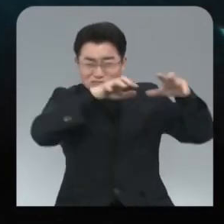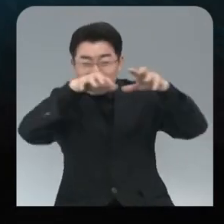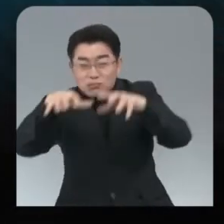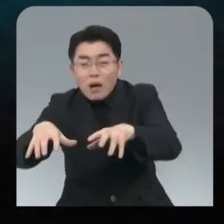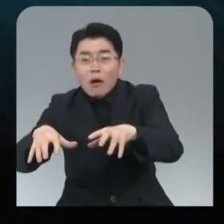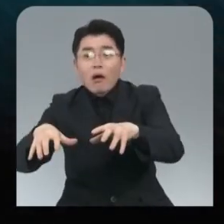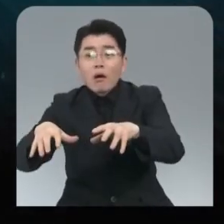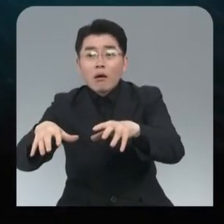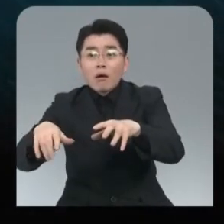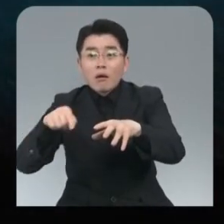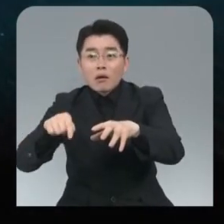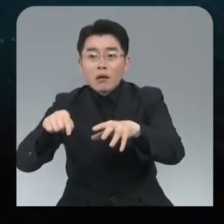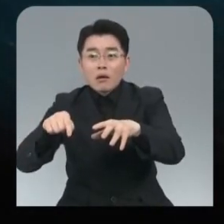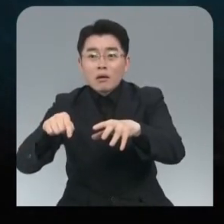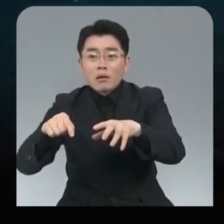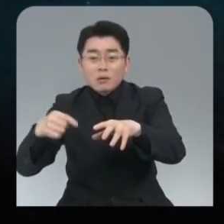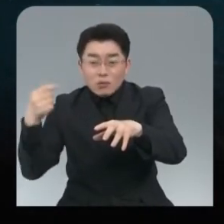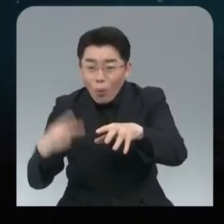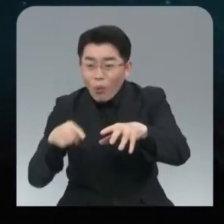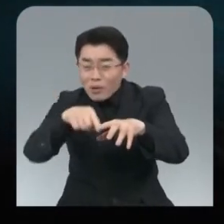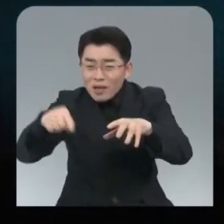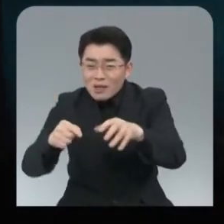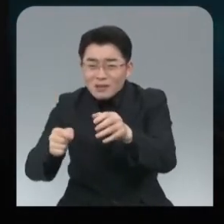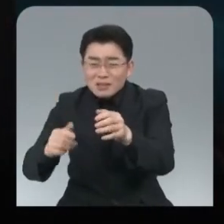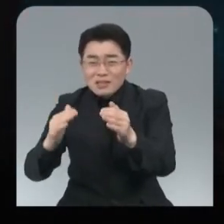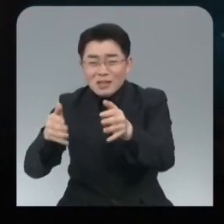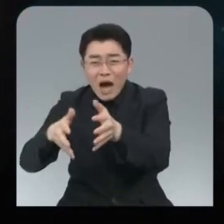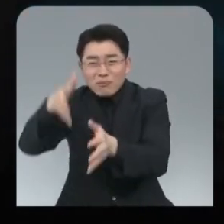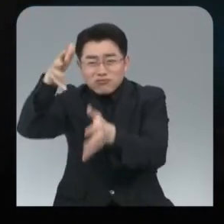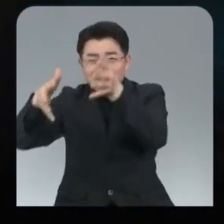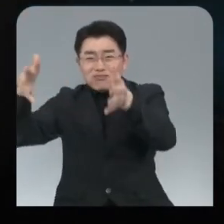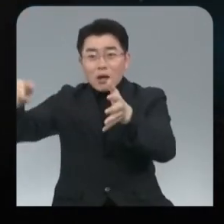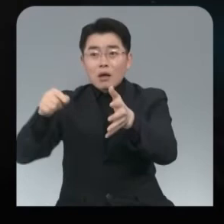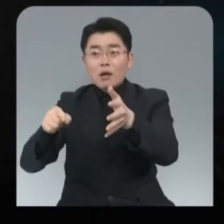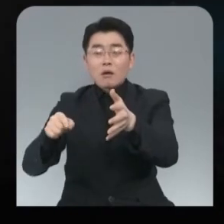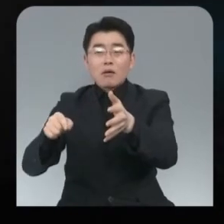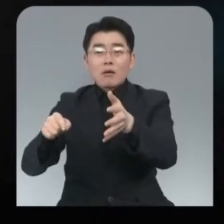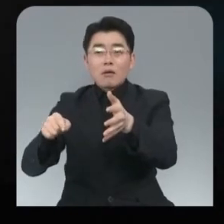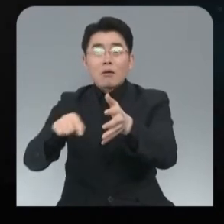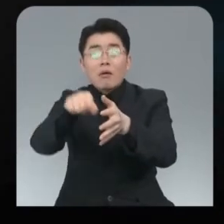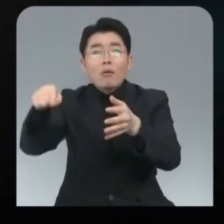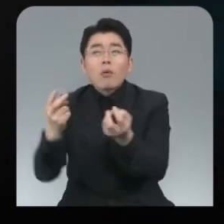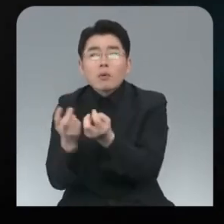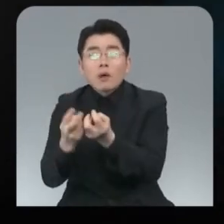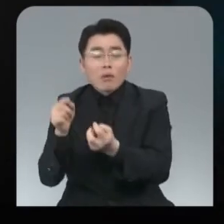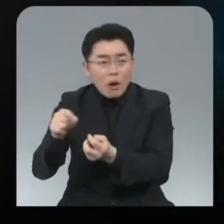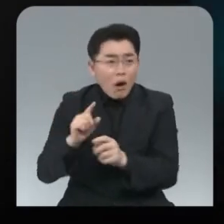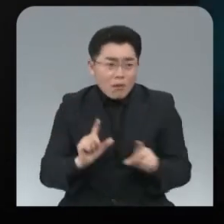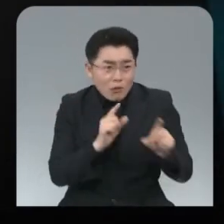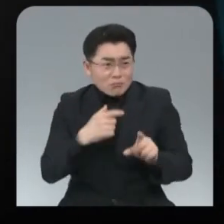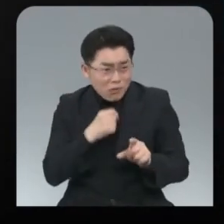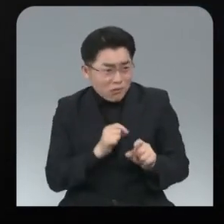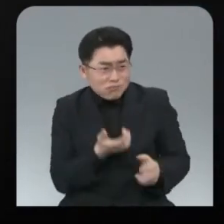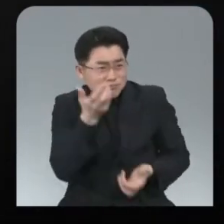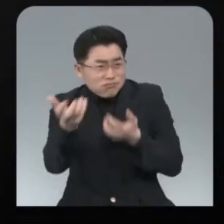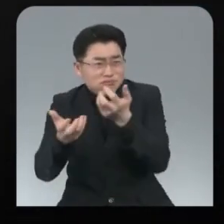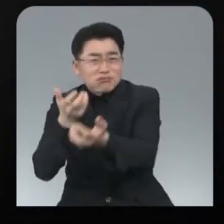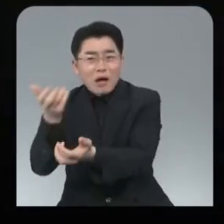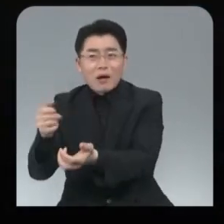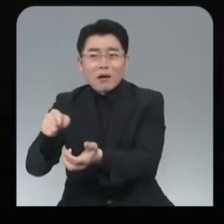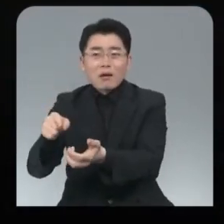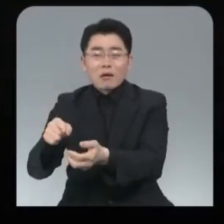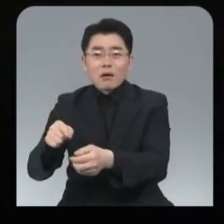있는 상황에서 그곳에 집이 더 많아지면 사람들은 더 많이 그곳에 살고 싶어 하기